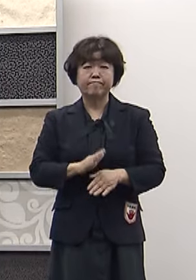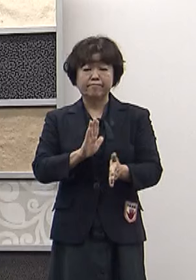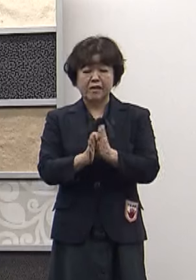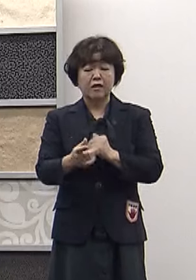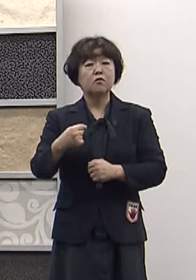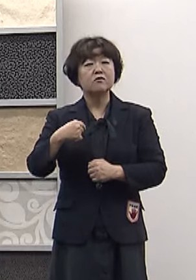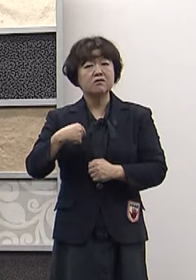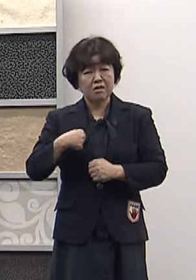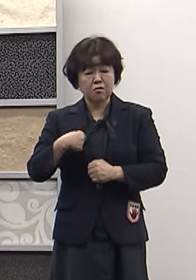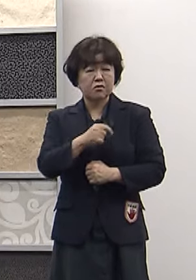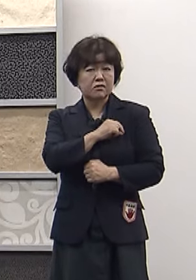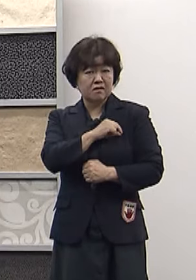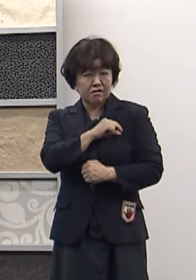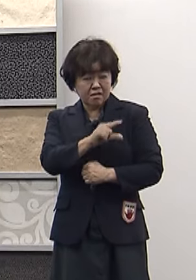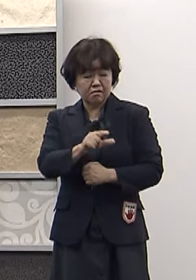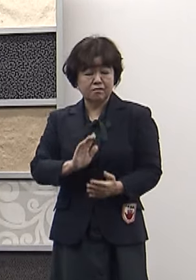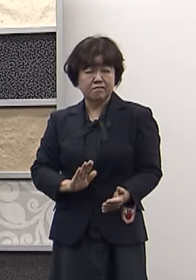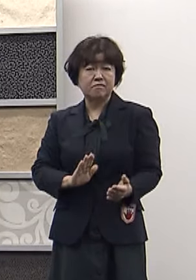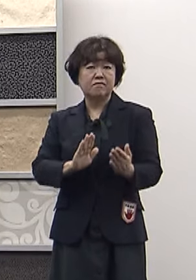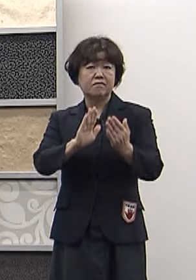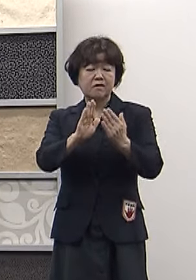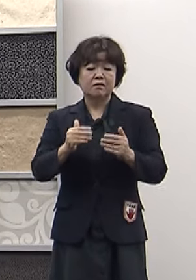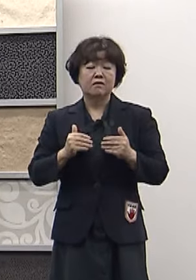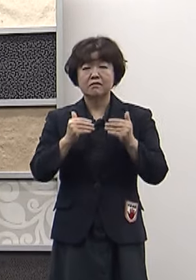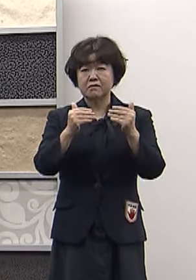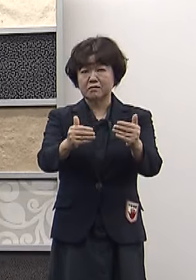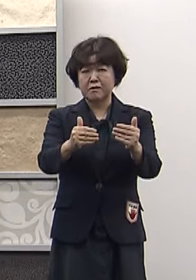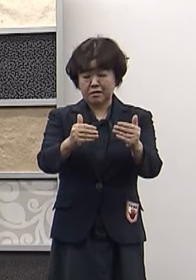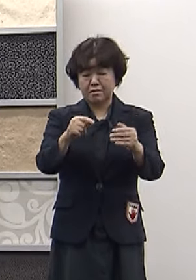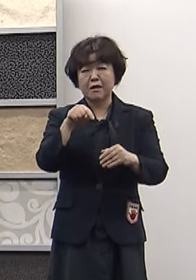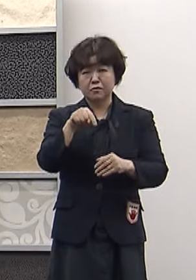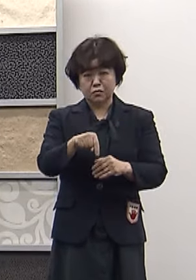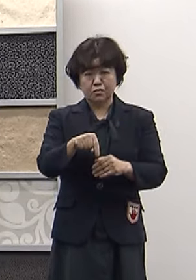れに積極的に向き合い、取り組みを行っているところであります。